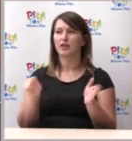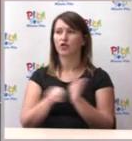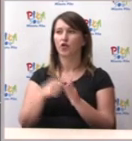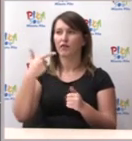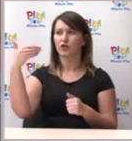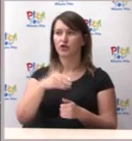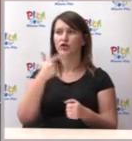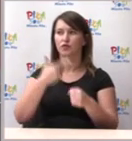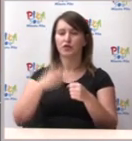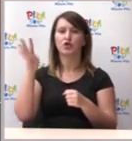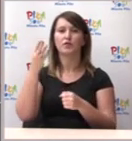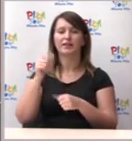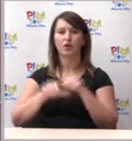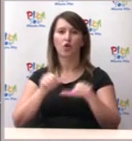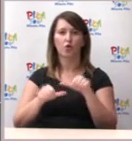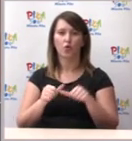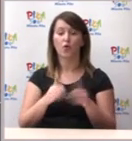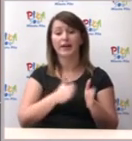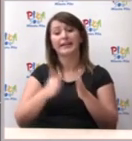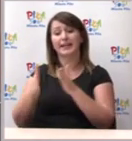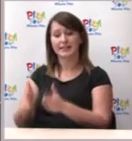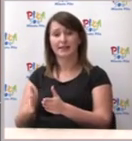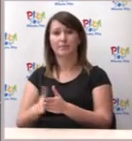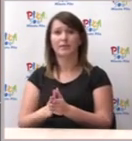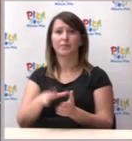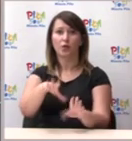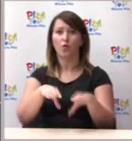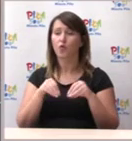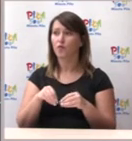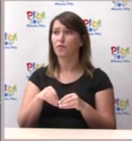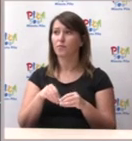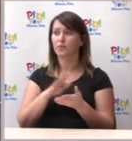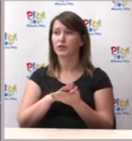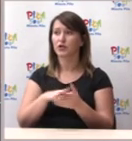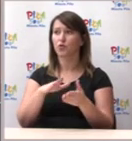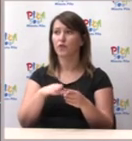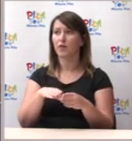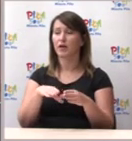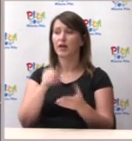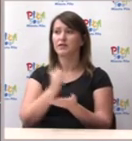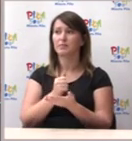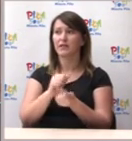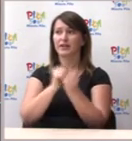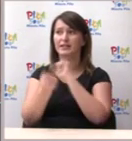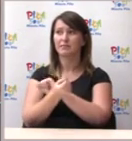2015-2024 i wreszcie w punkcie 28 uchwała w sprawie zmiany uchwały budżetowej